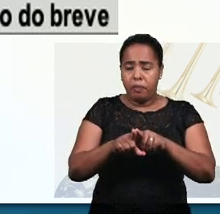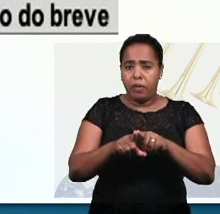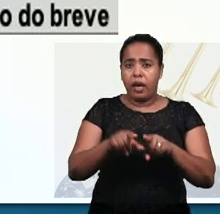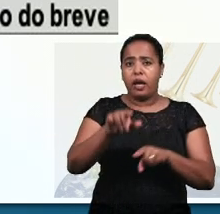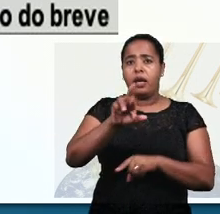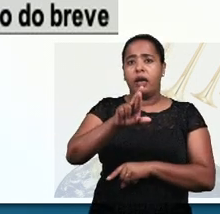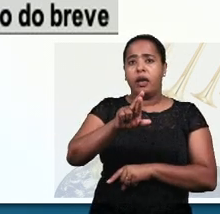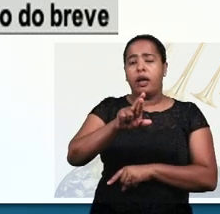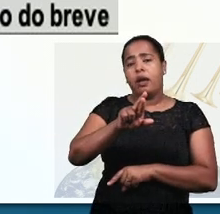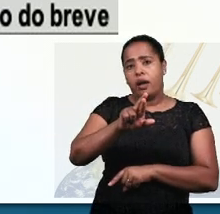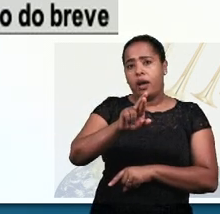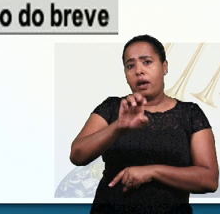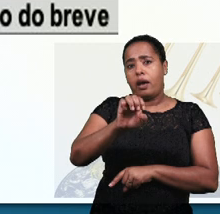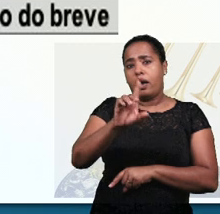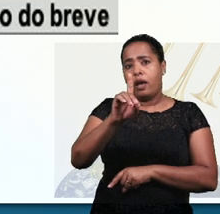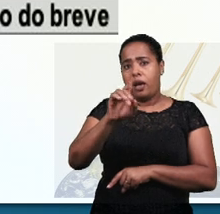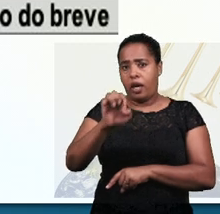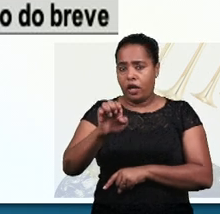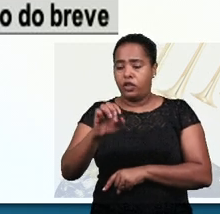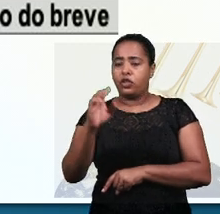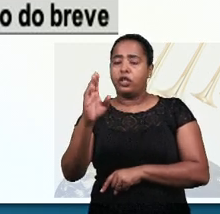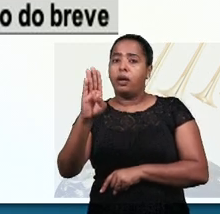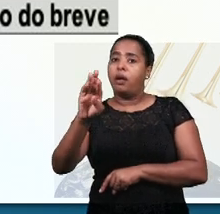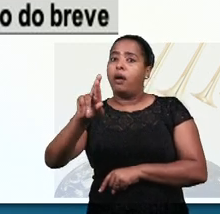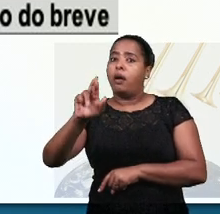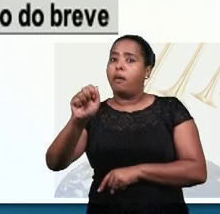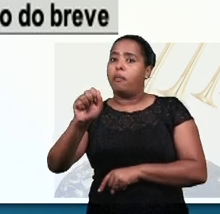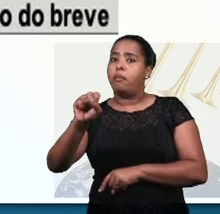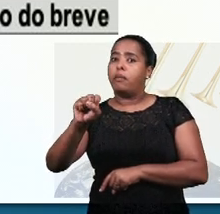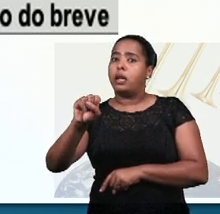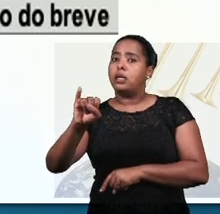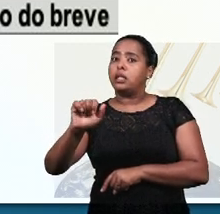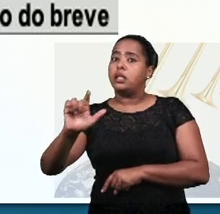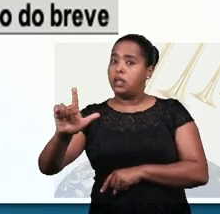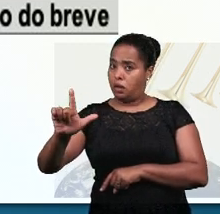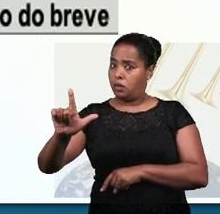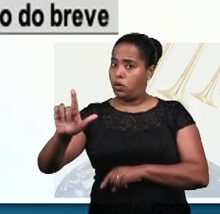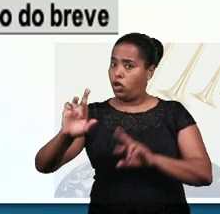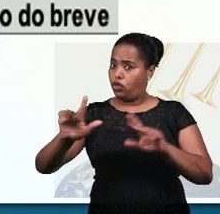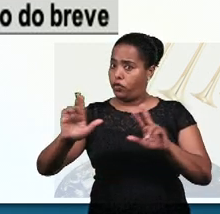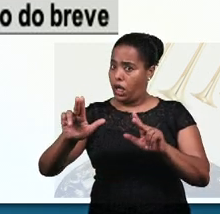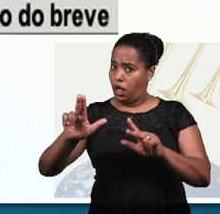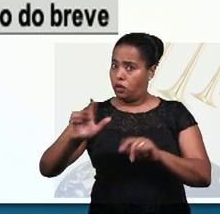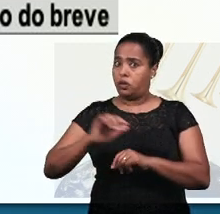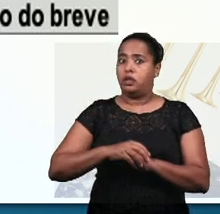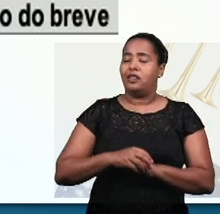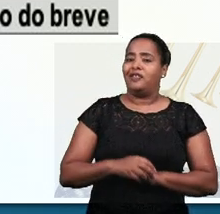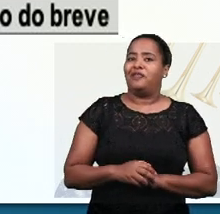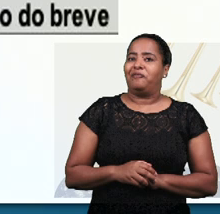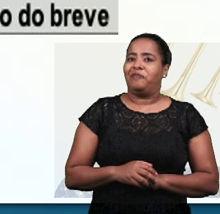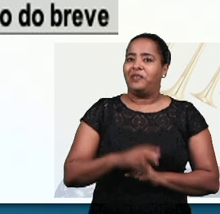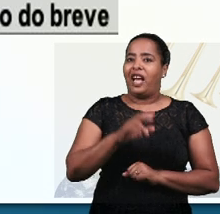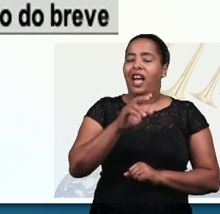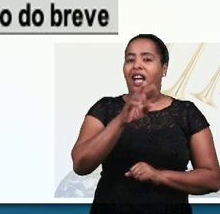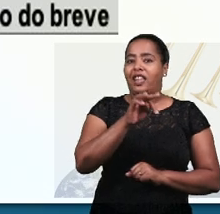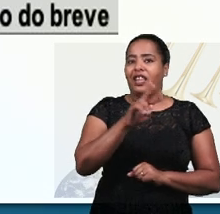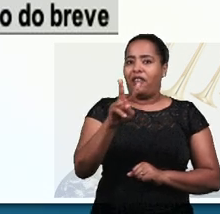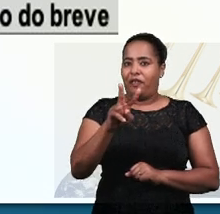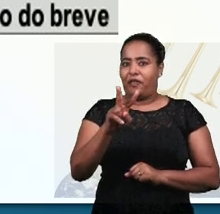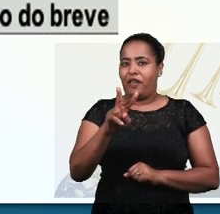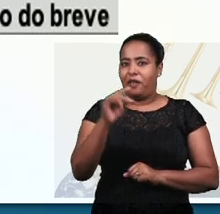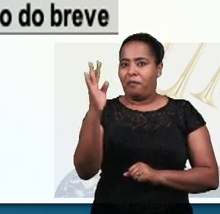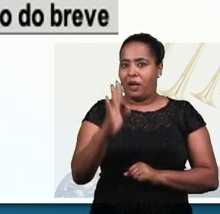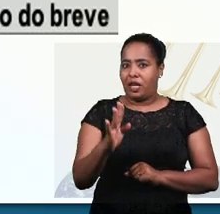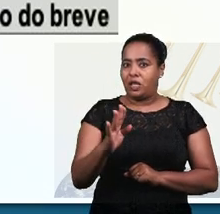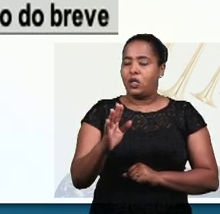l'émission est transmise par la Rede Brasil. Ce n'est pas la chaîne TV Brasil. TV Brasil, c'est une